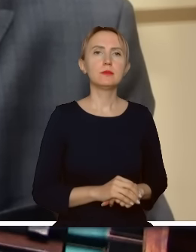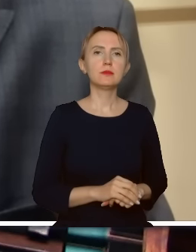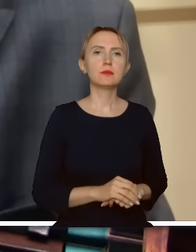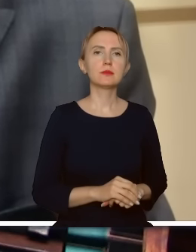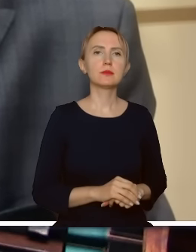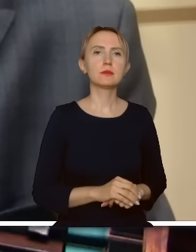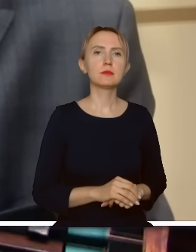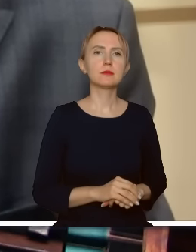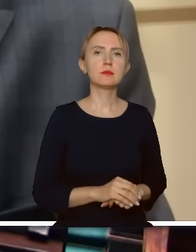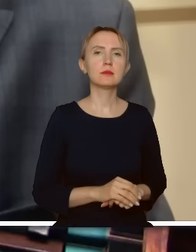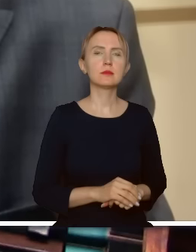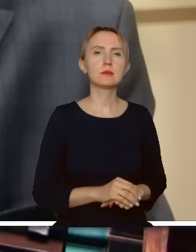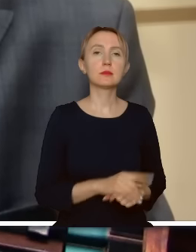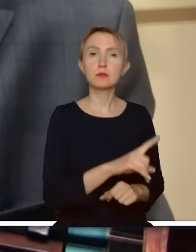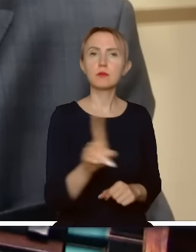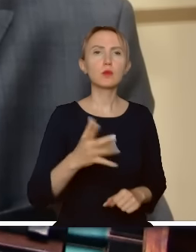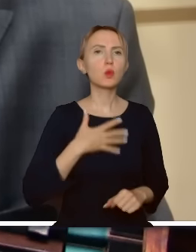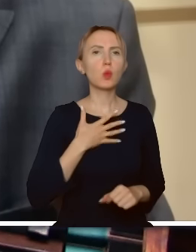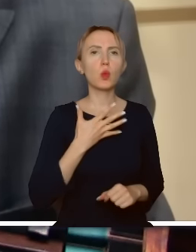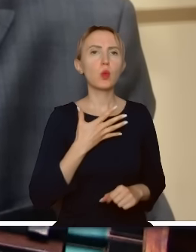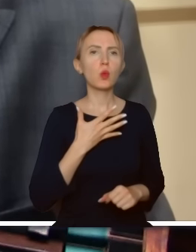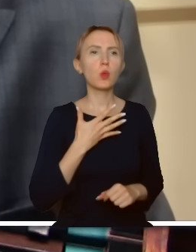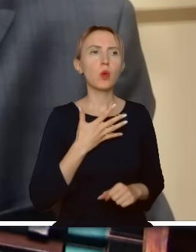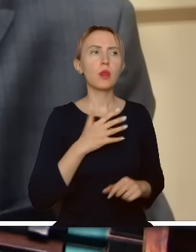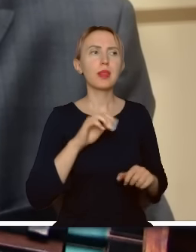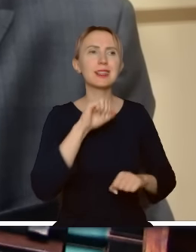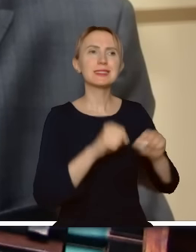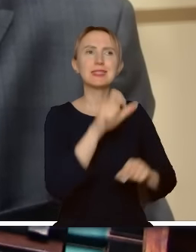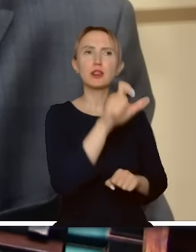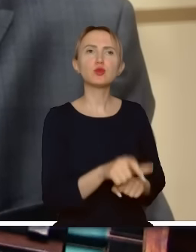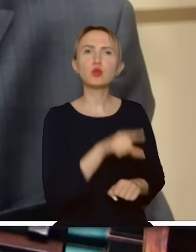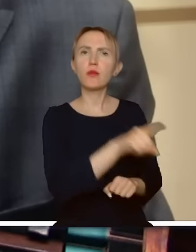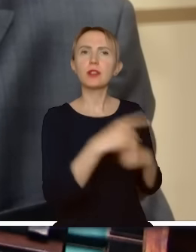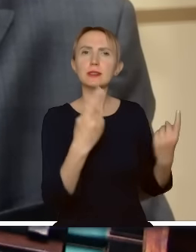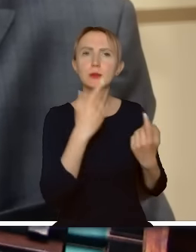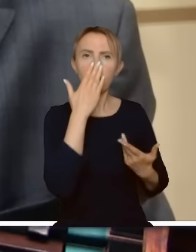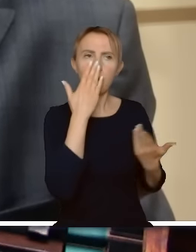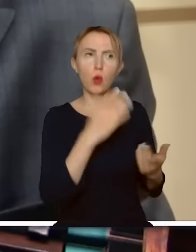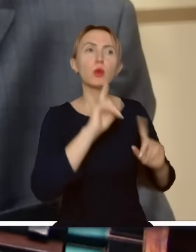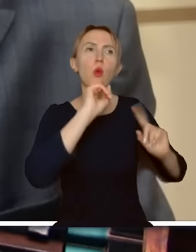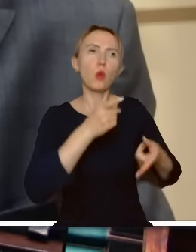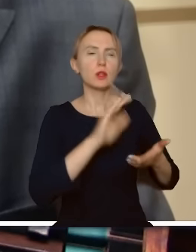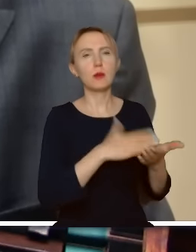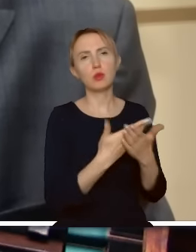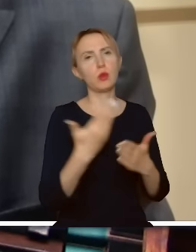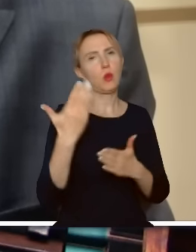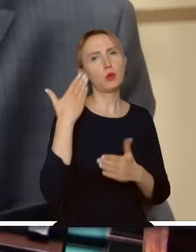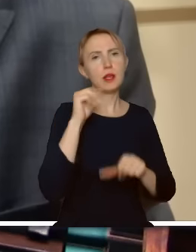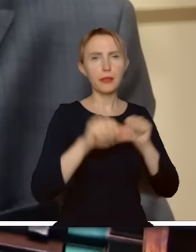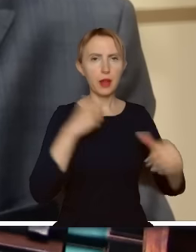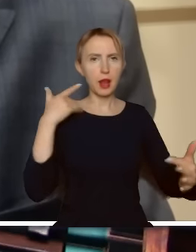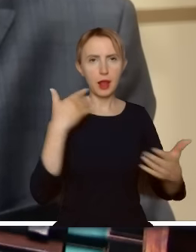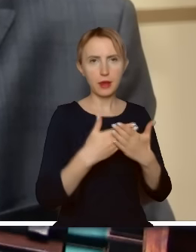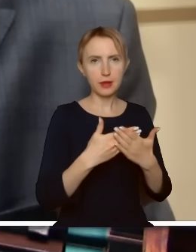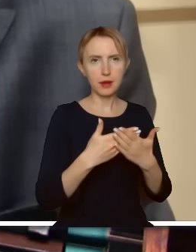jest Państwa ocenie status tych sędziów to znaczy oni orzekając na przestrzeni ostatnich lat Przepraszam